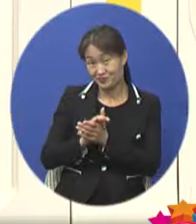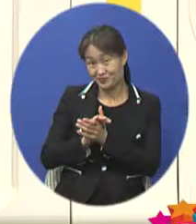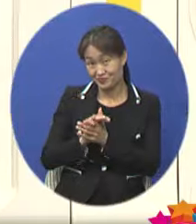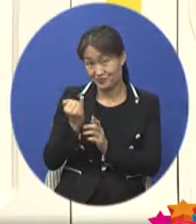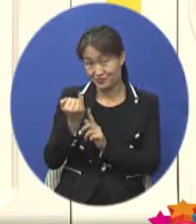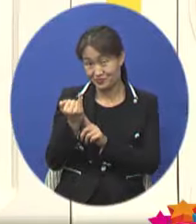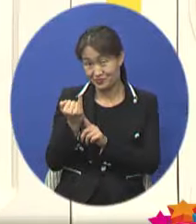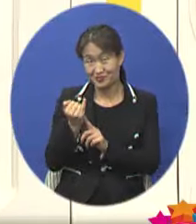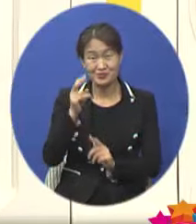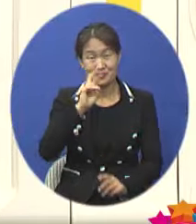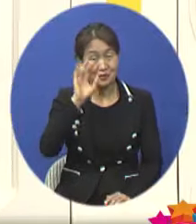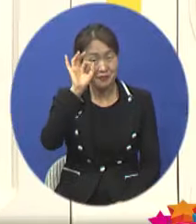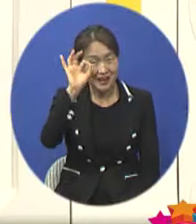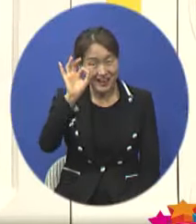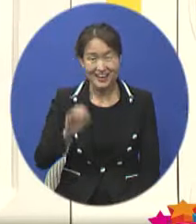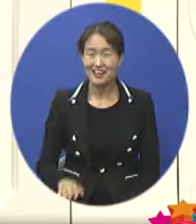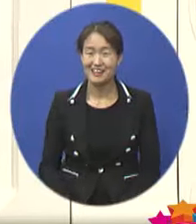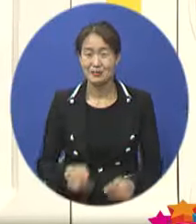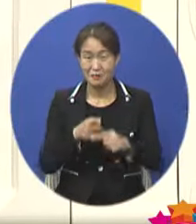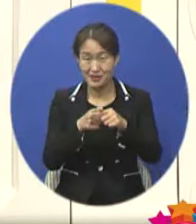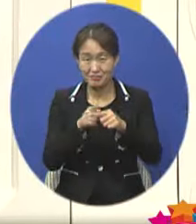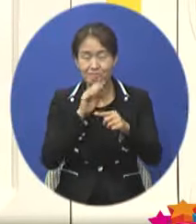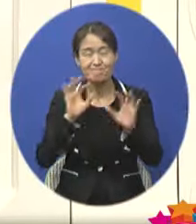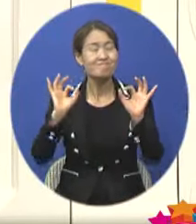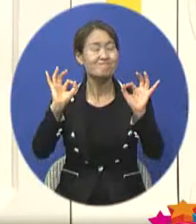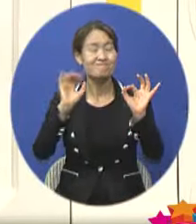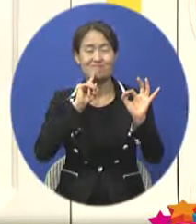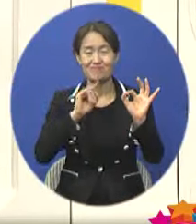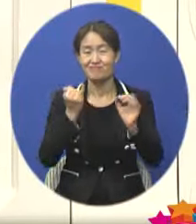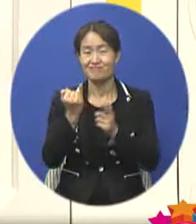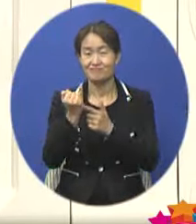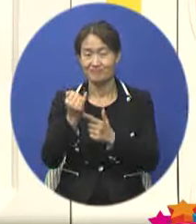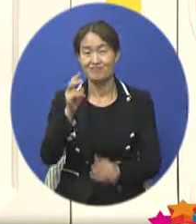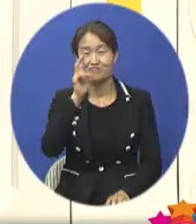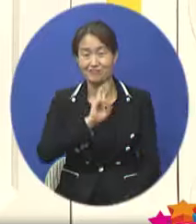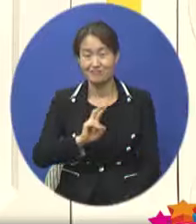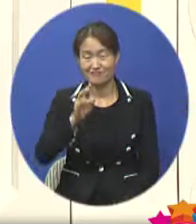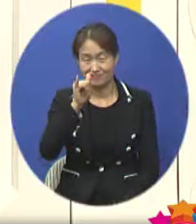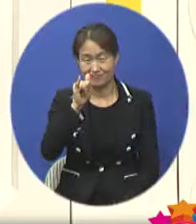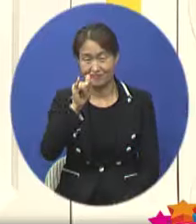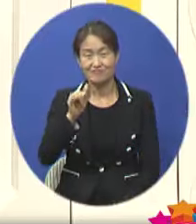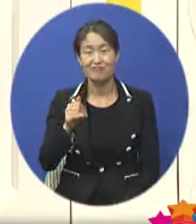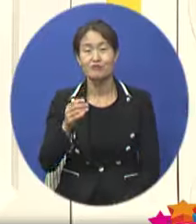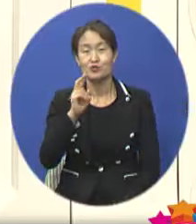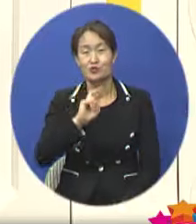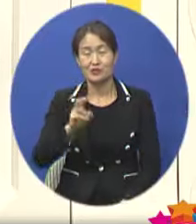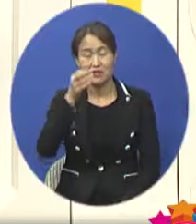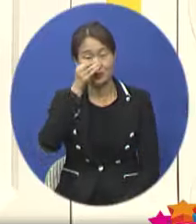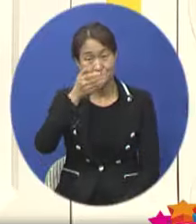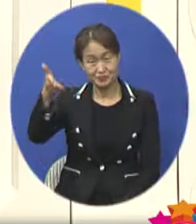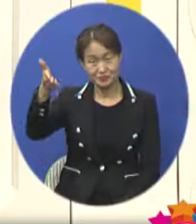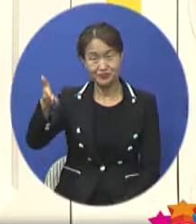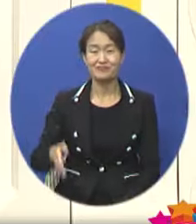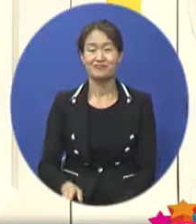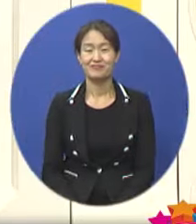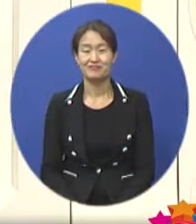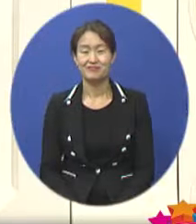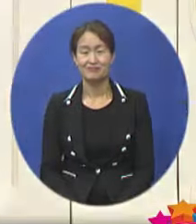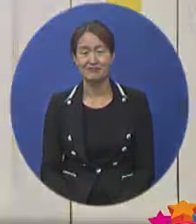네, 길정아 씨 노래 한번 듣고 갈까요? 반 왔으니까. 고맙습니다. 그러자. 네. 자, 길정아가 부릅니다. 당신의 여자 뮤직